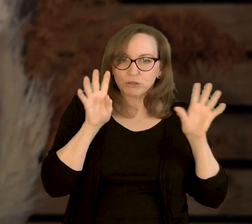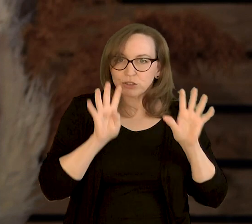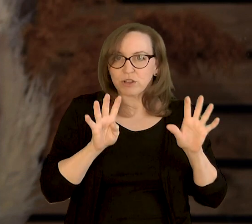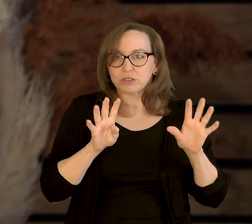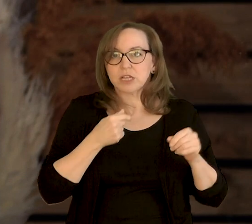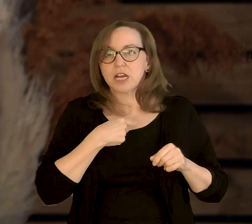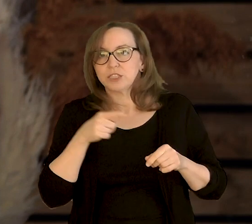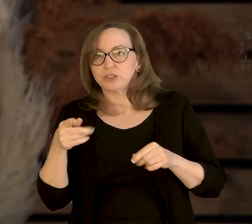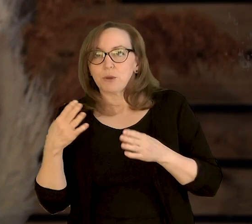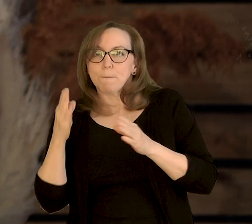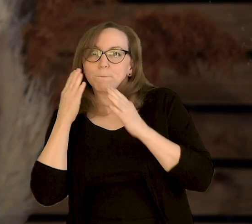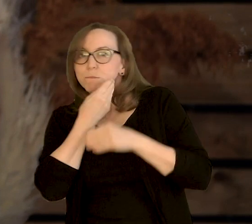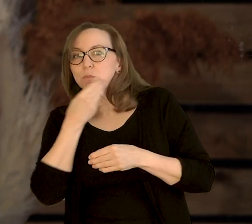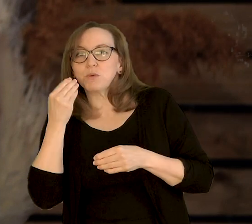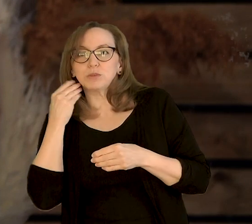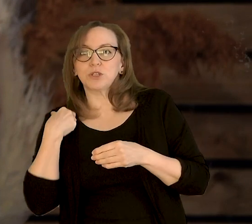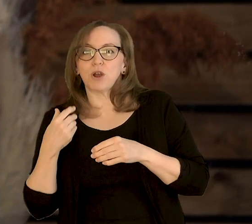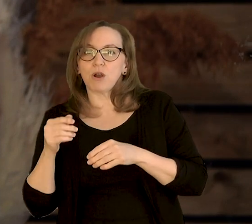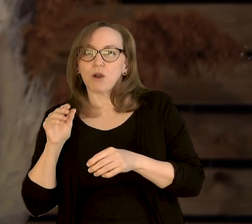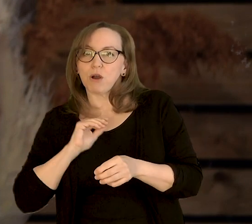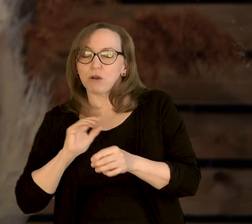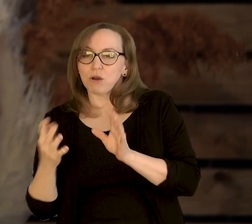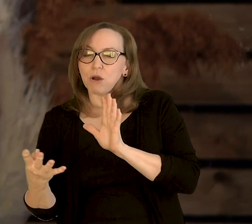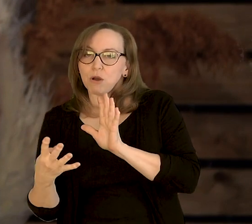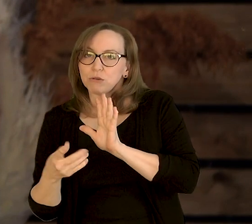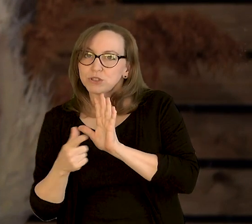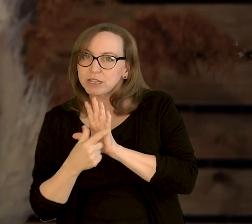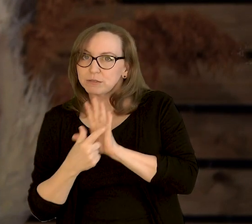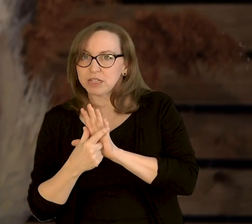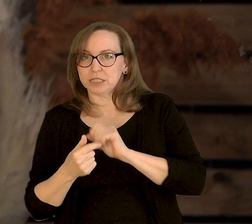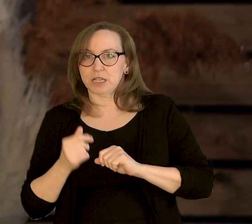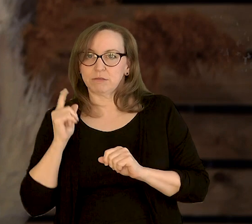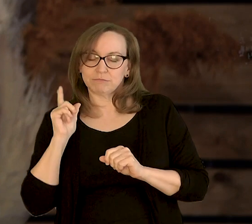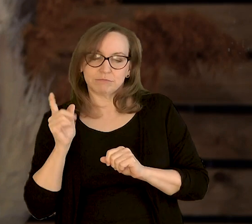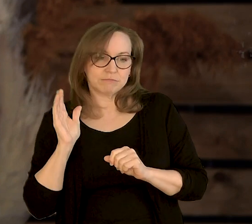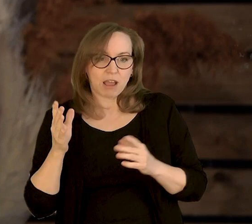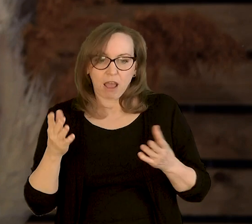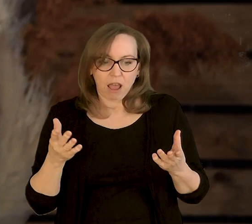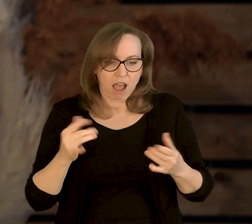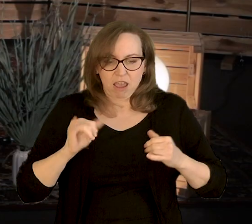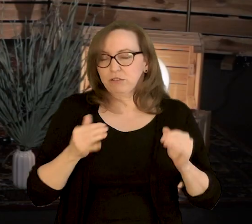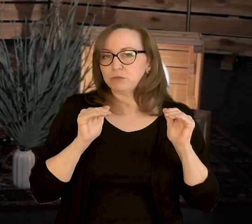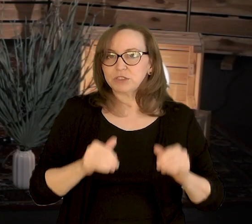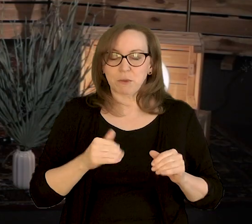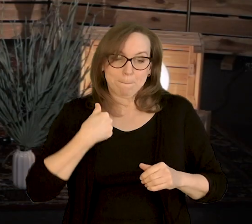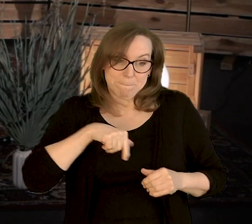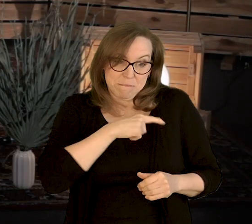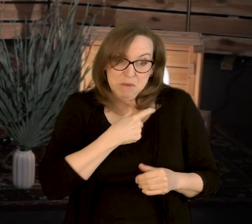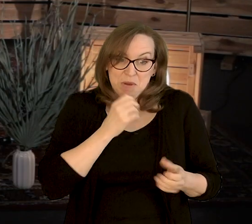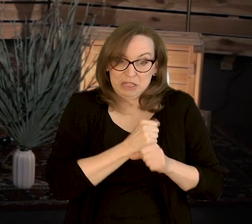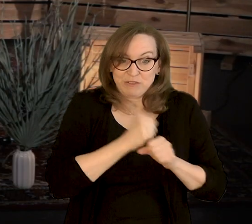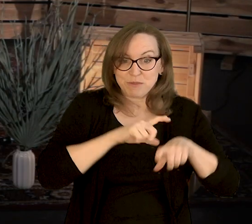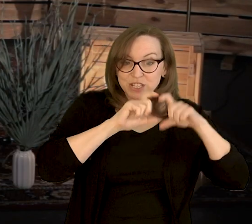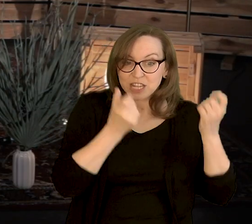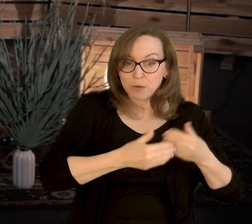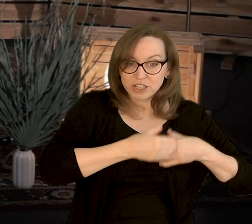To niesprawiedliwe. Przecież myśmy pracowali cały dzień, a oni ledwo co się spocili. I